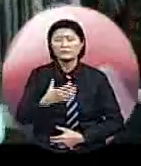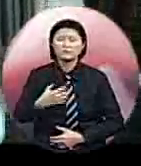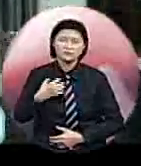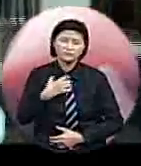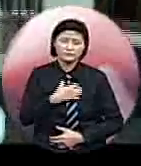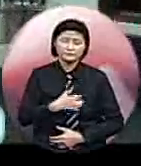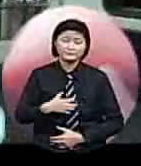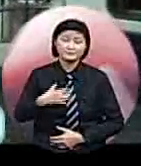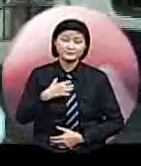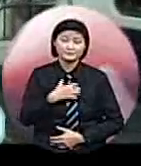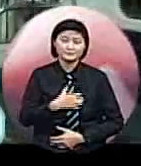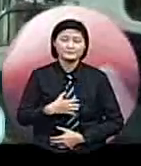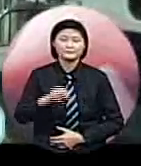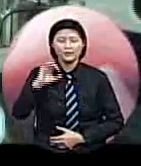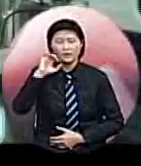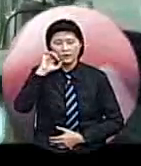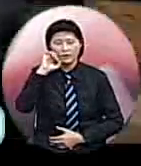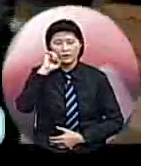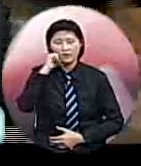힘들어도